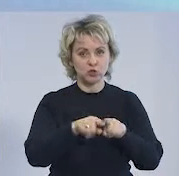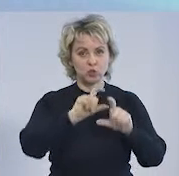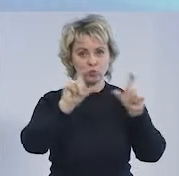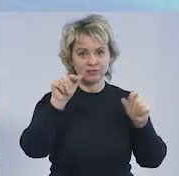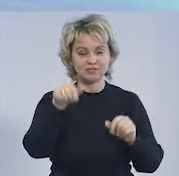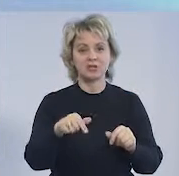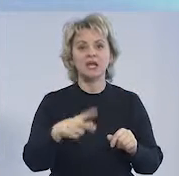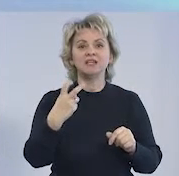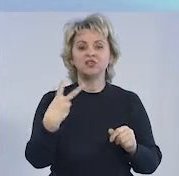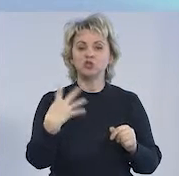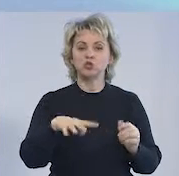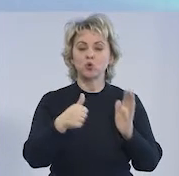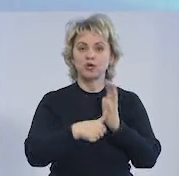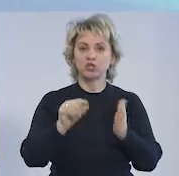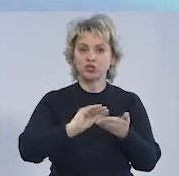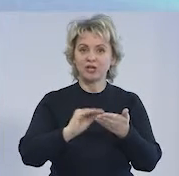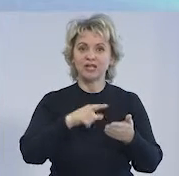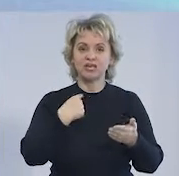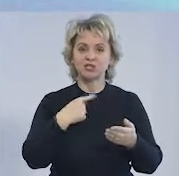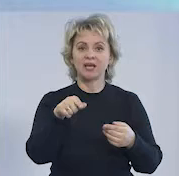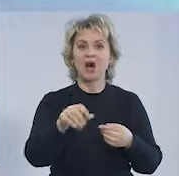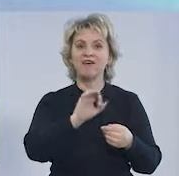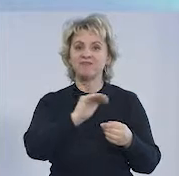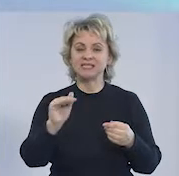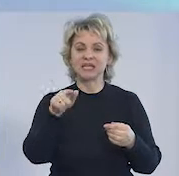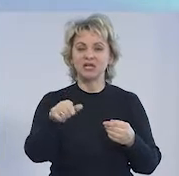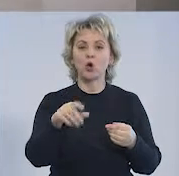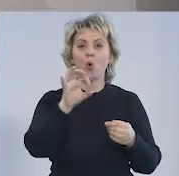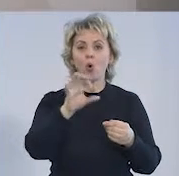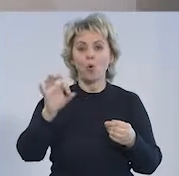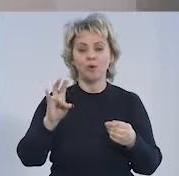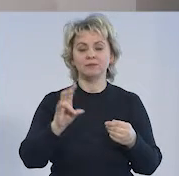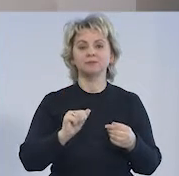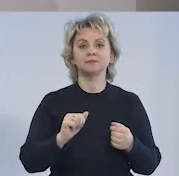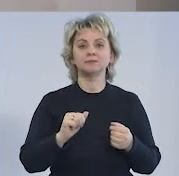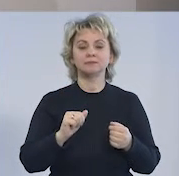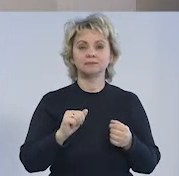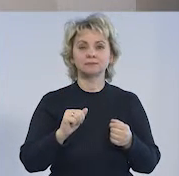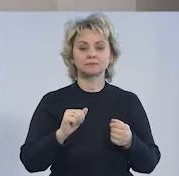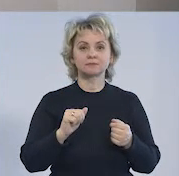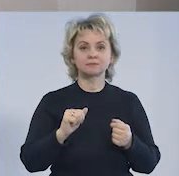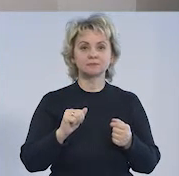Из них 246 статей на языках, официальных языках ООН.